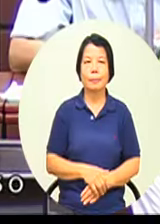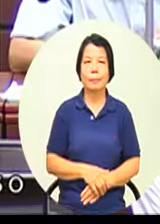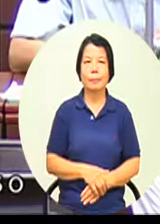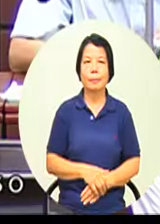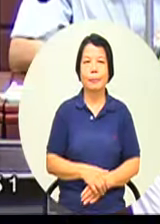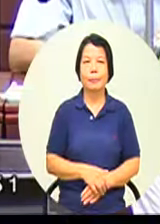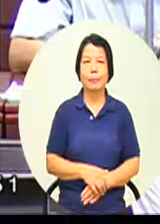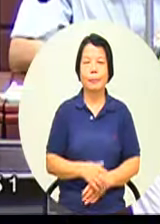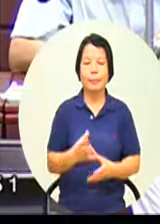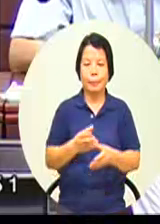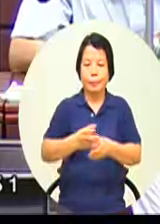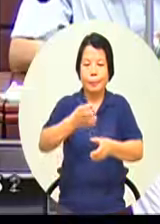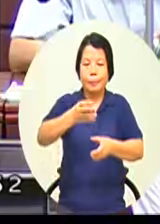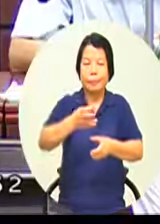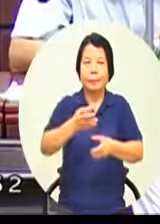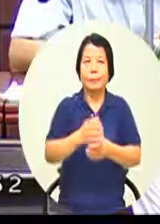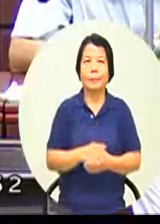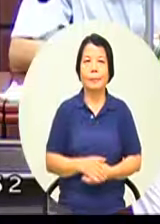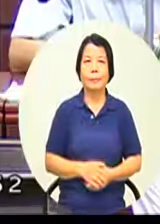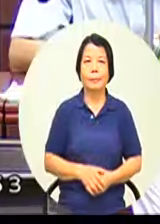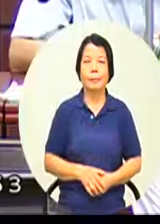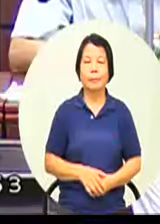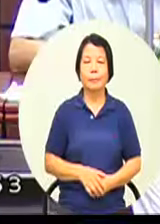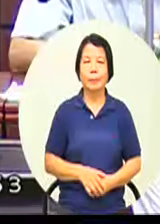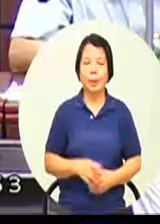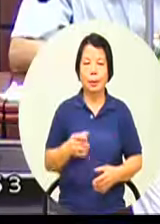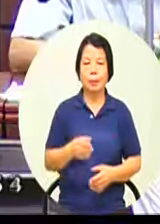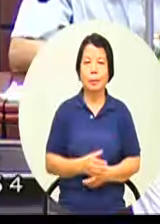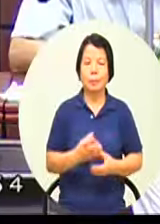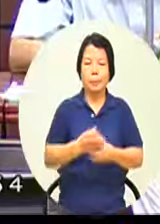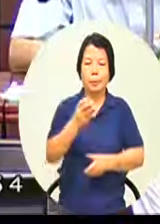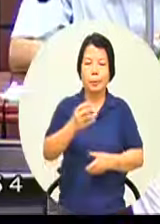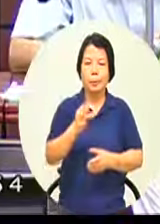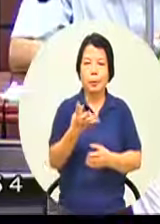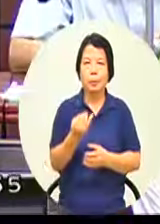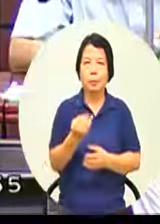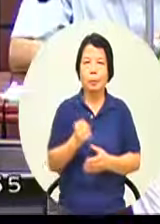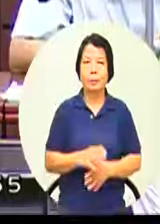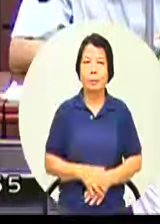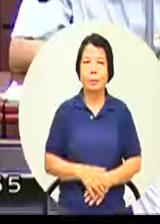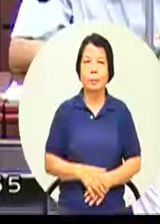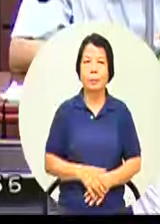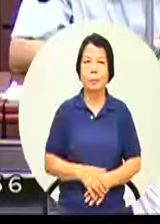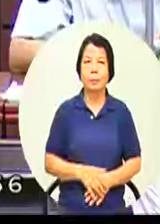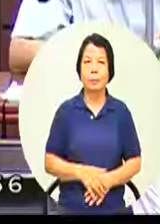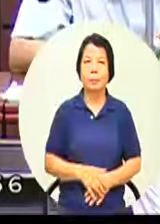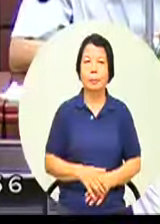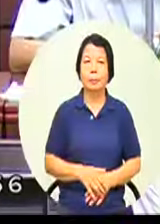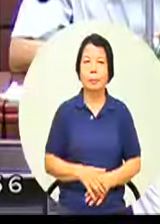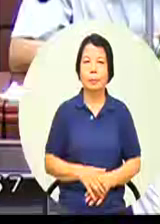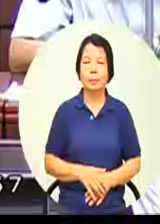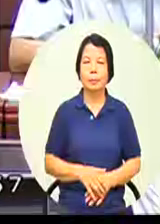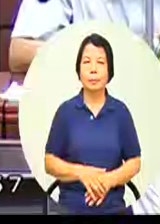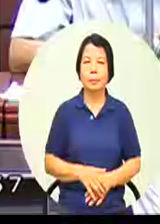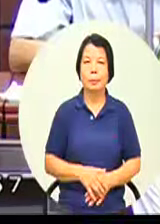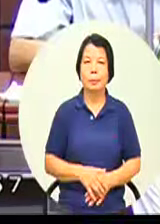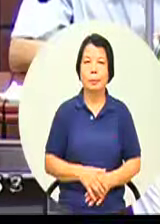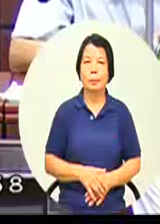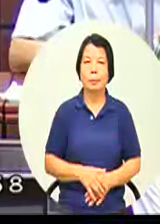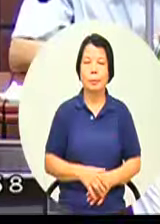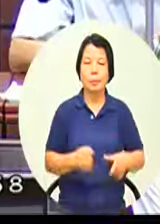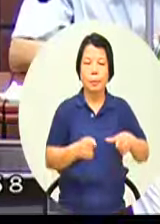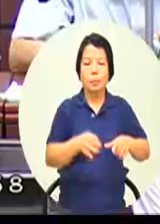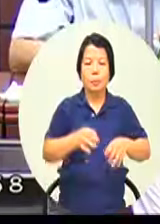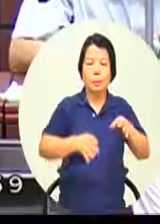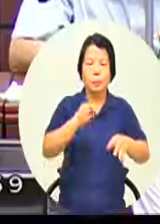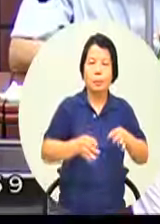青江菜一斤多少？啊？我听不到。 一公斤，一公斤要100多啦。 啊，